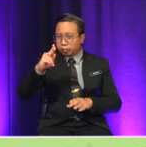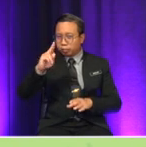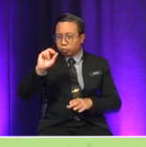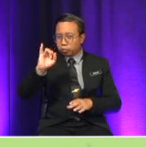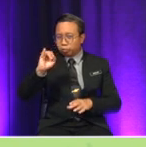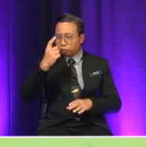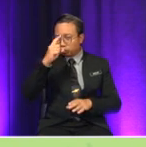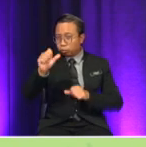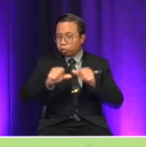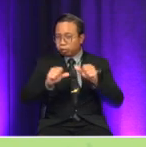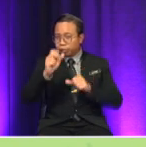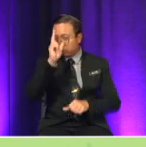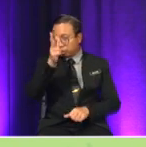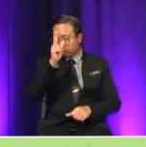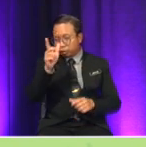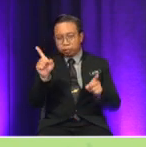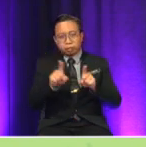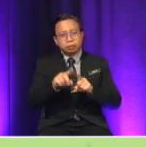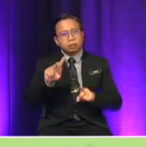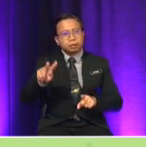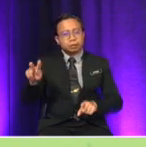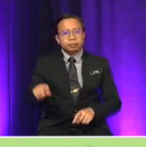aktiviti pergerakan kreatif bersama dengan kanak-kanak?